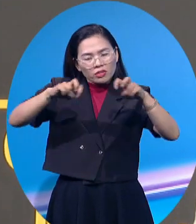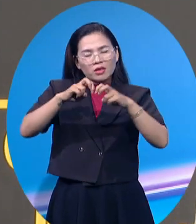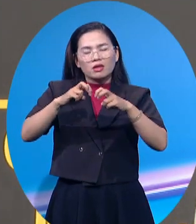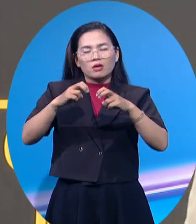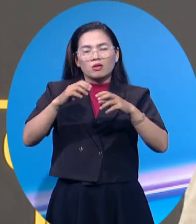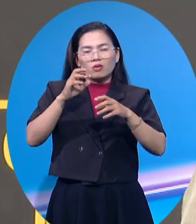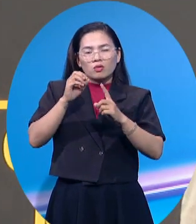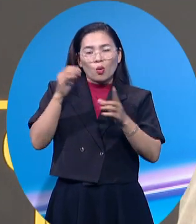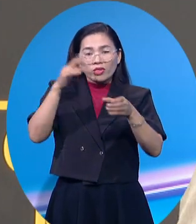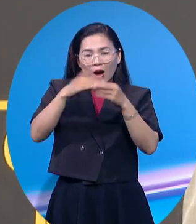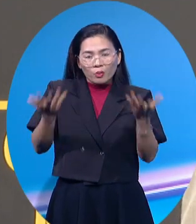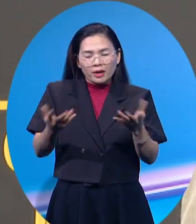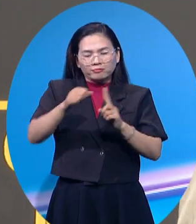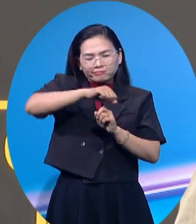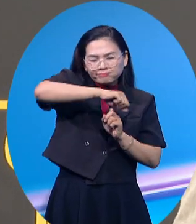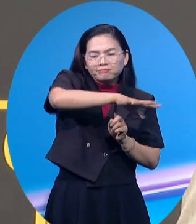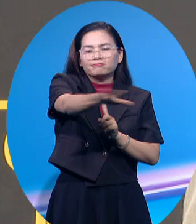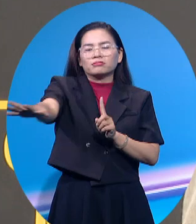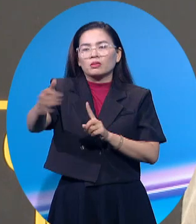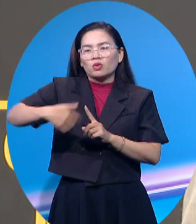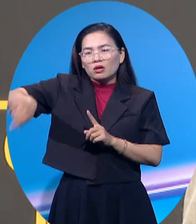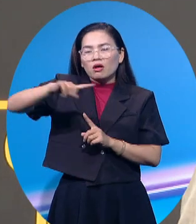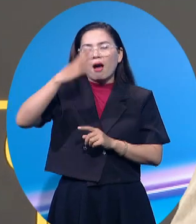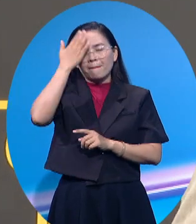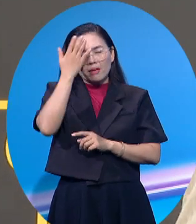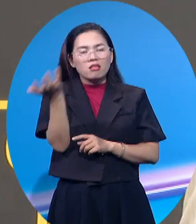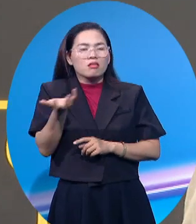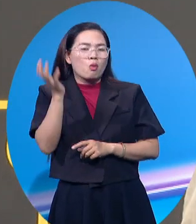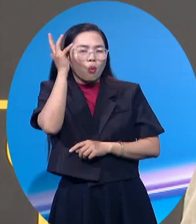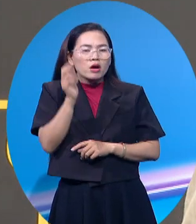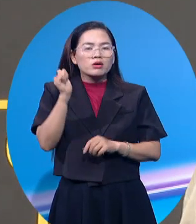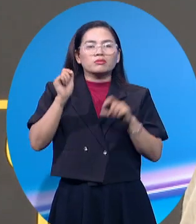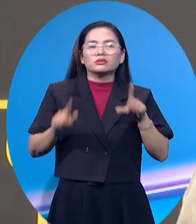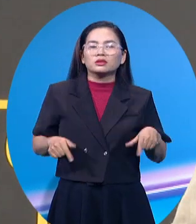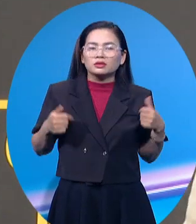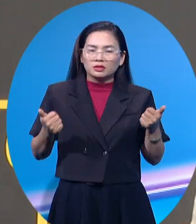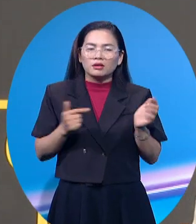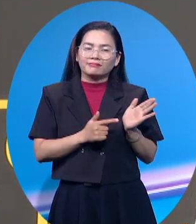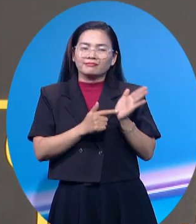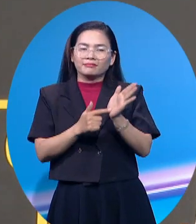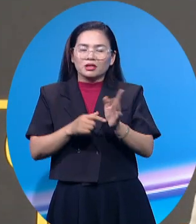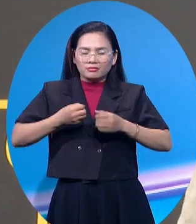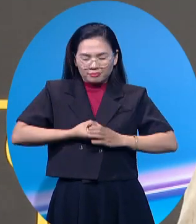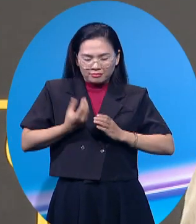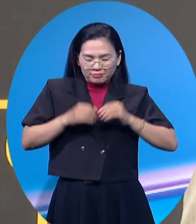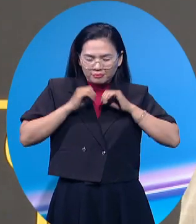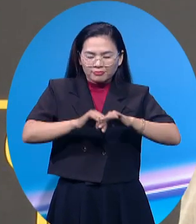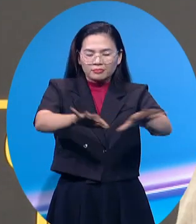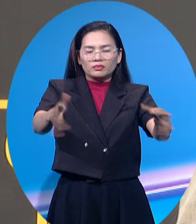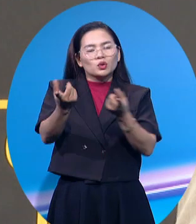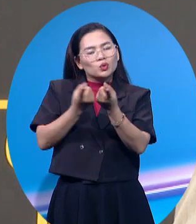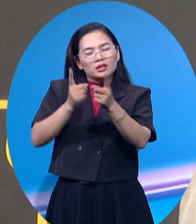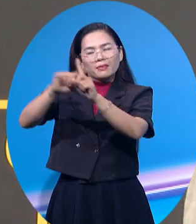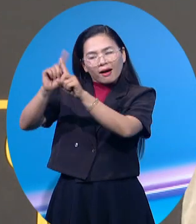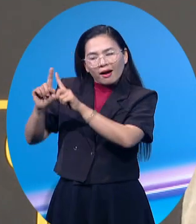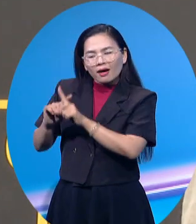giữ gìn nguồn nước sạch không chỉ đối với nhân viên AB InBev, những người tham gia trực tiếp trong công tác sản xuất mà còn lan tỏa đến nhiều cá nhân tổ chức. Chúng